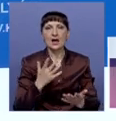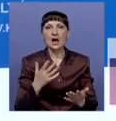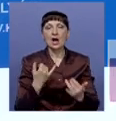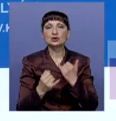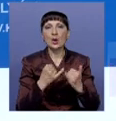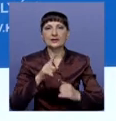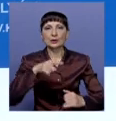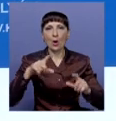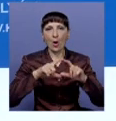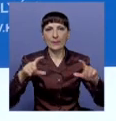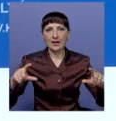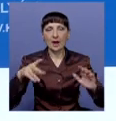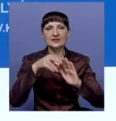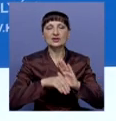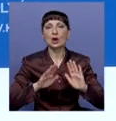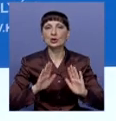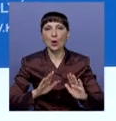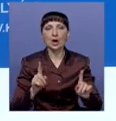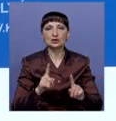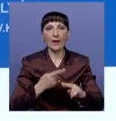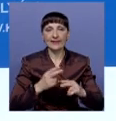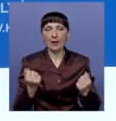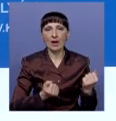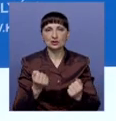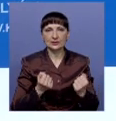Желтые номера обозначают только то, что данное